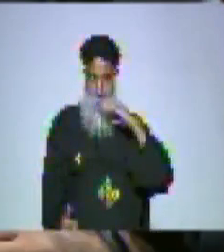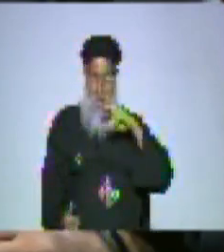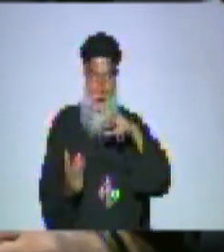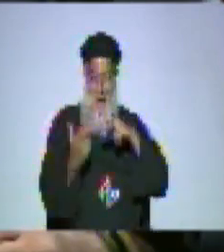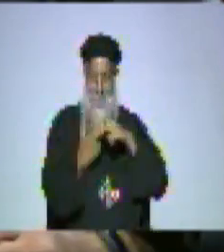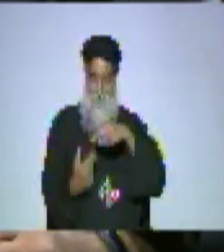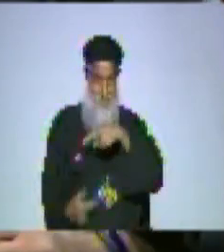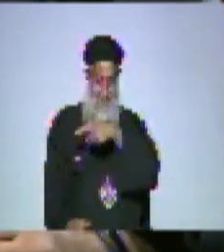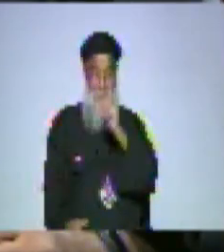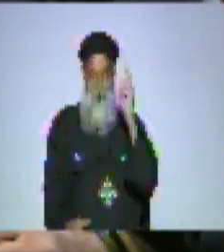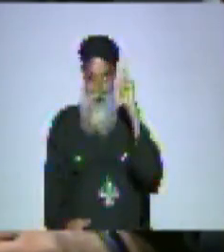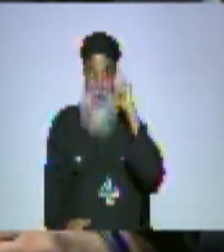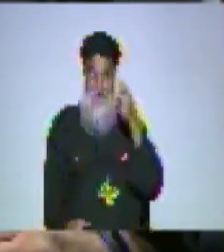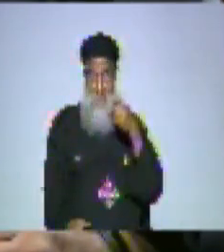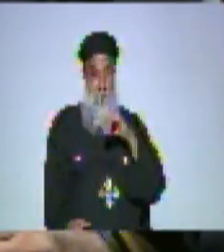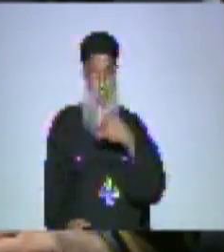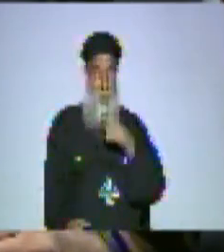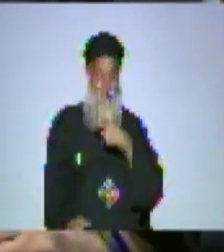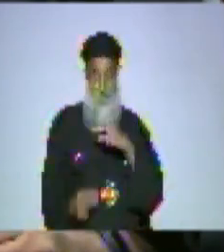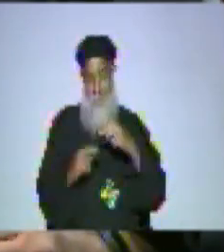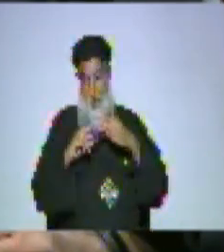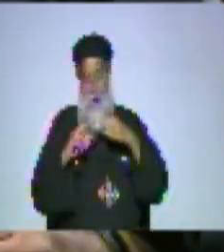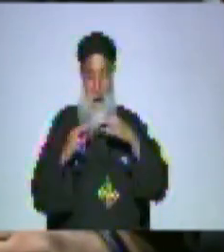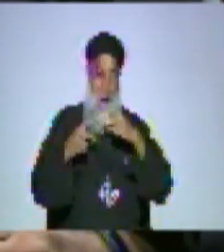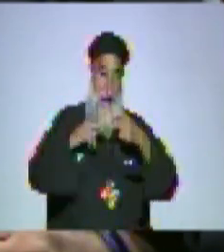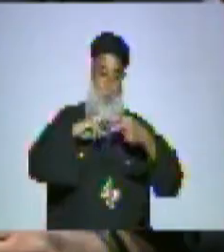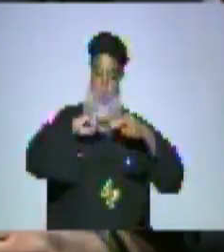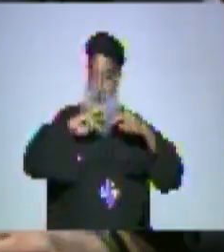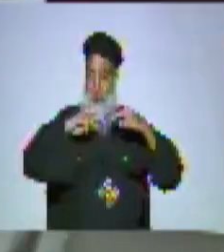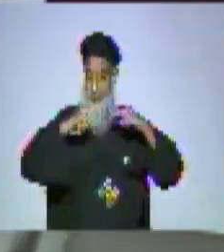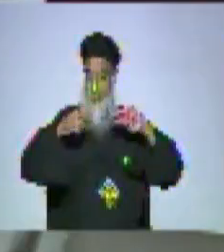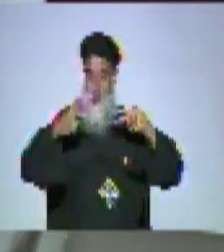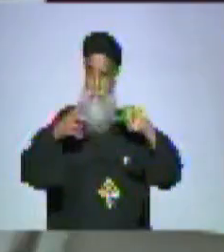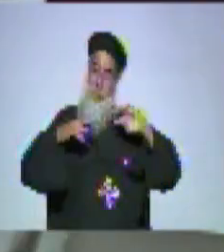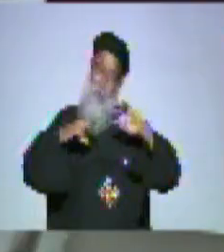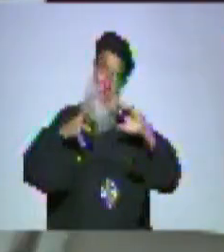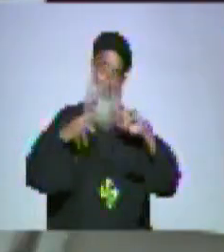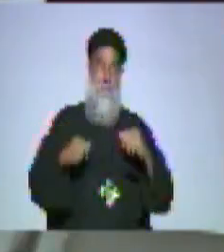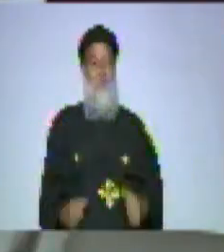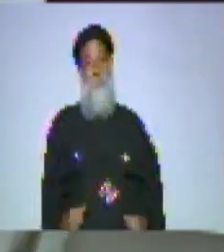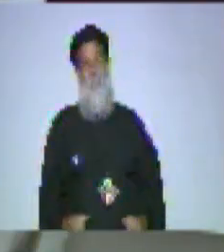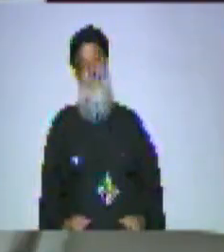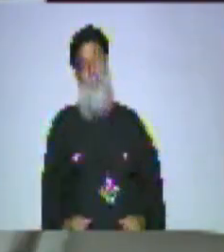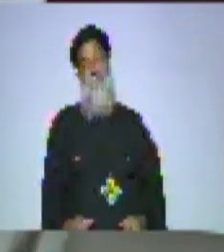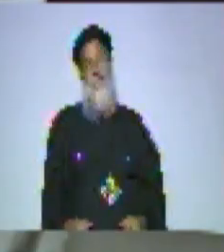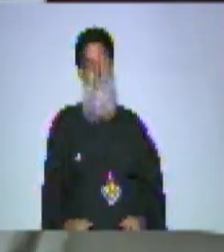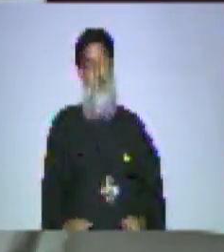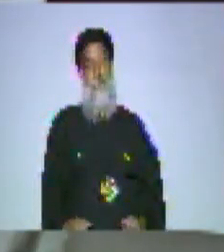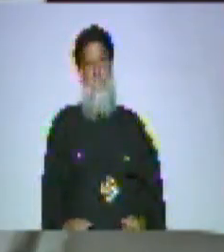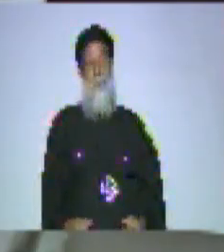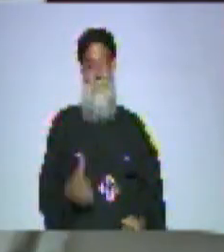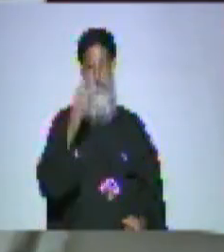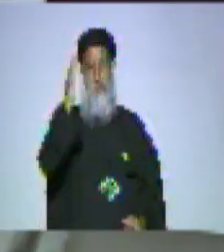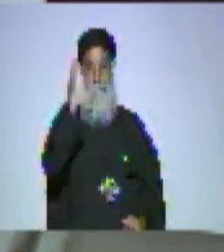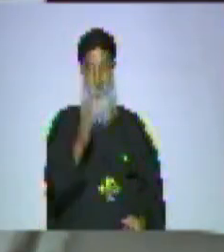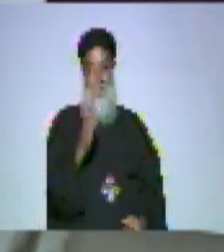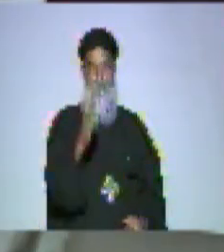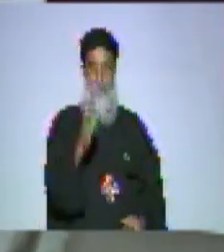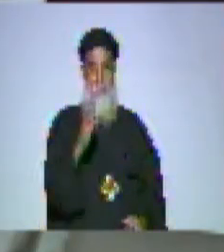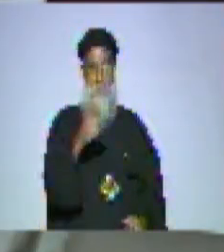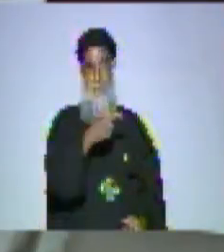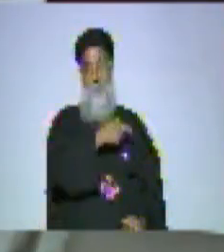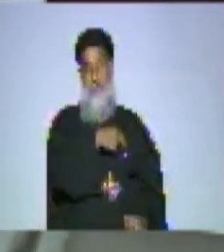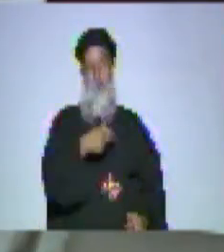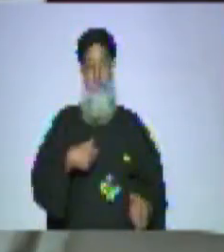الناس عارفينها فعشان كده بيبقى في مرد للشماس ممكن بس هو لازم الشماس بيخاطب الشعب